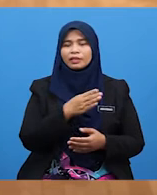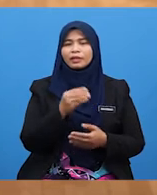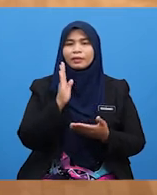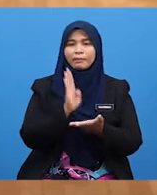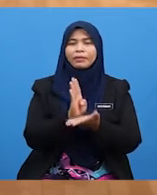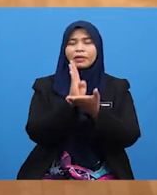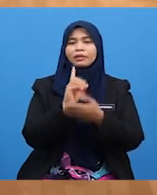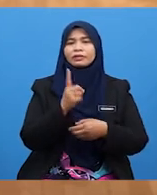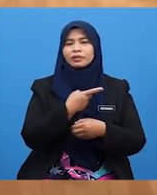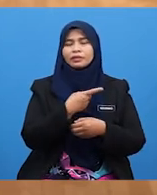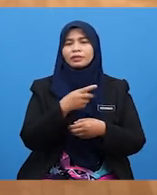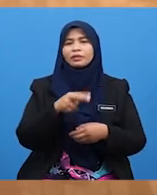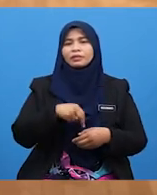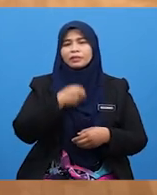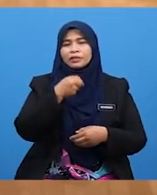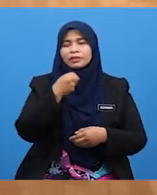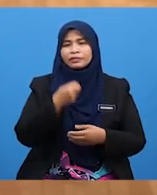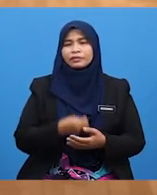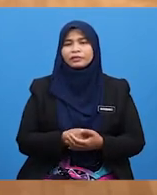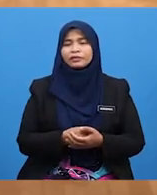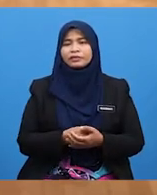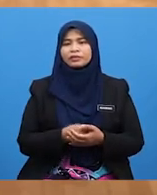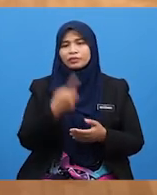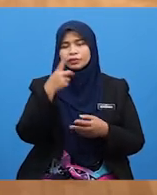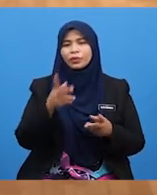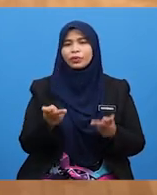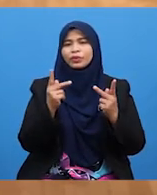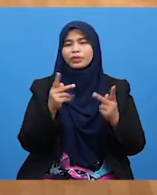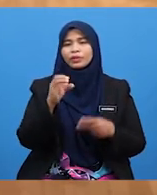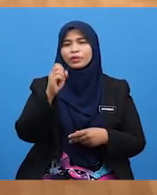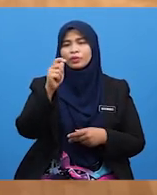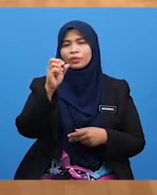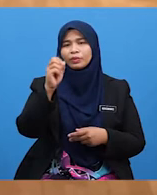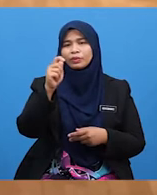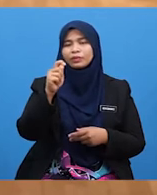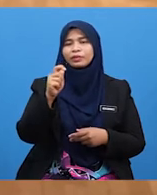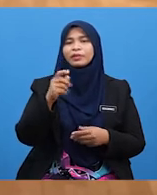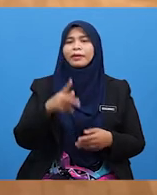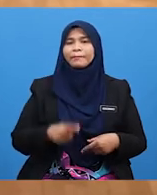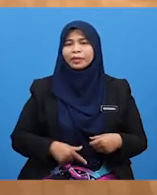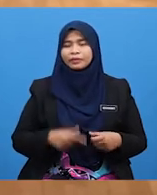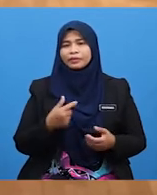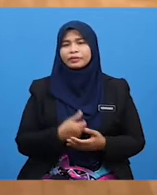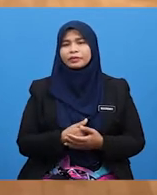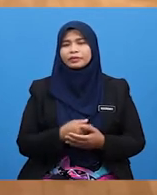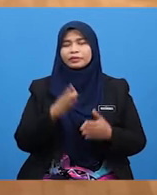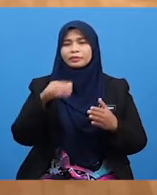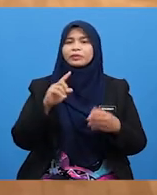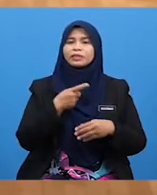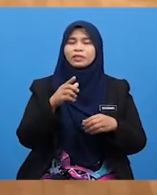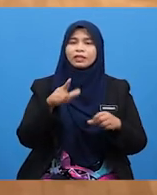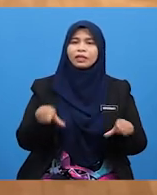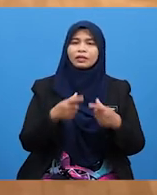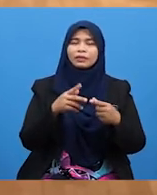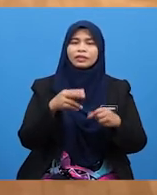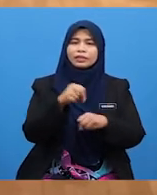juga kita punya pernafasan di samping kita menguatkan lagi otot perut kita. Jadi, sebelum kita melakukan